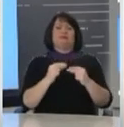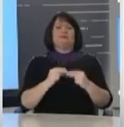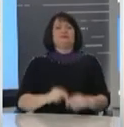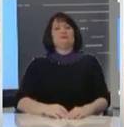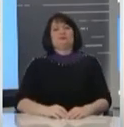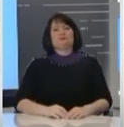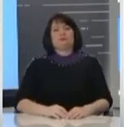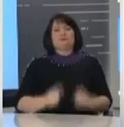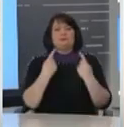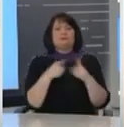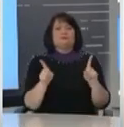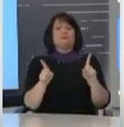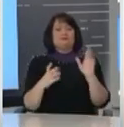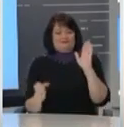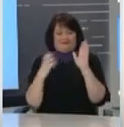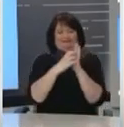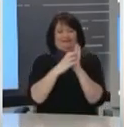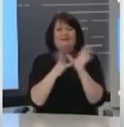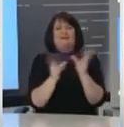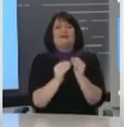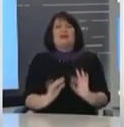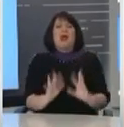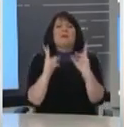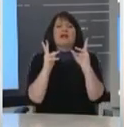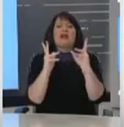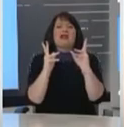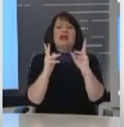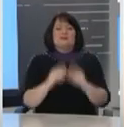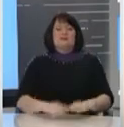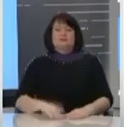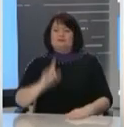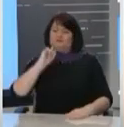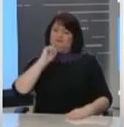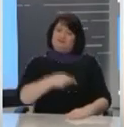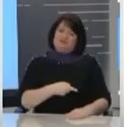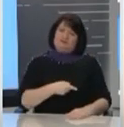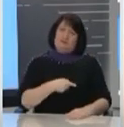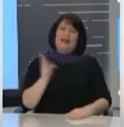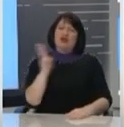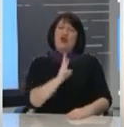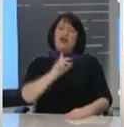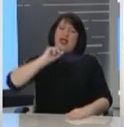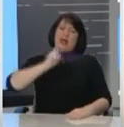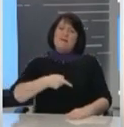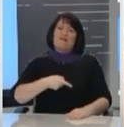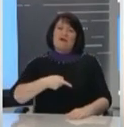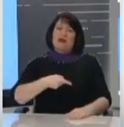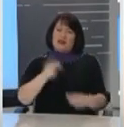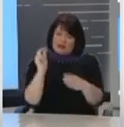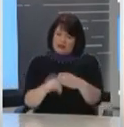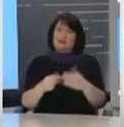περίεργο άρθρο περί απεργιών, το οποίο, εάν δεν σας το επέβαλαν οι ξένοι τοκογλύφοι, θα το